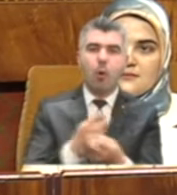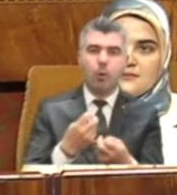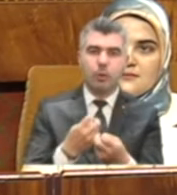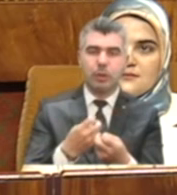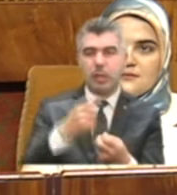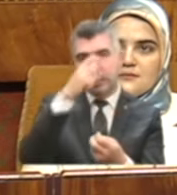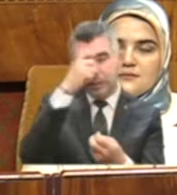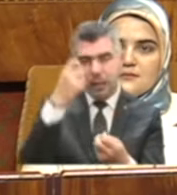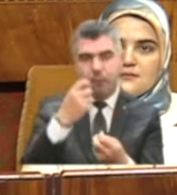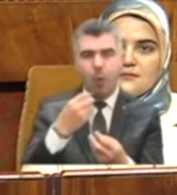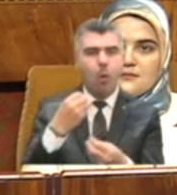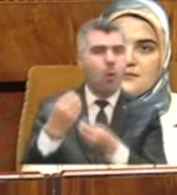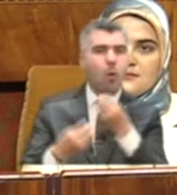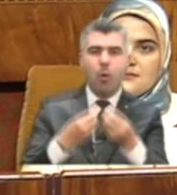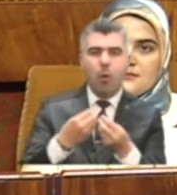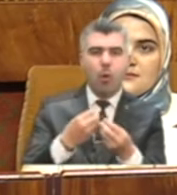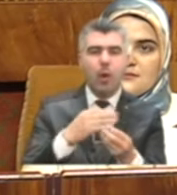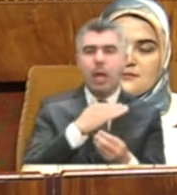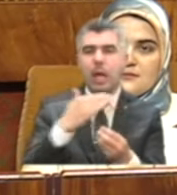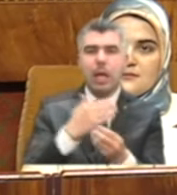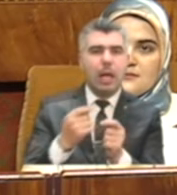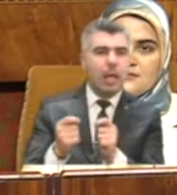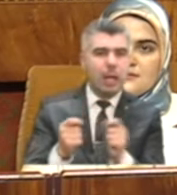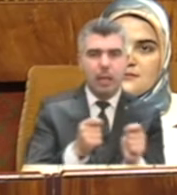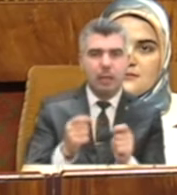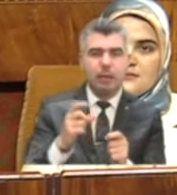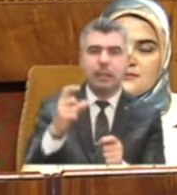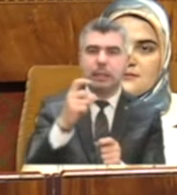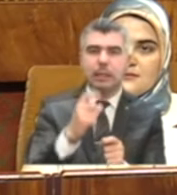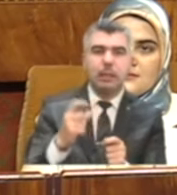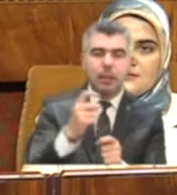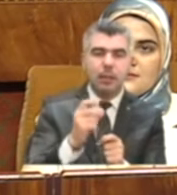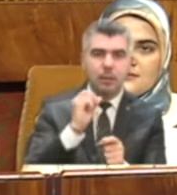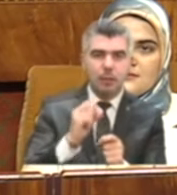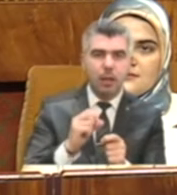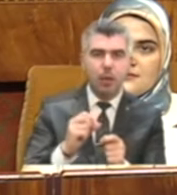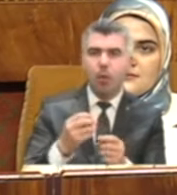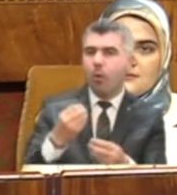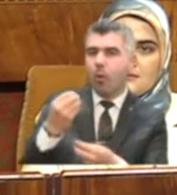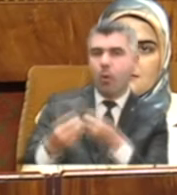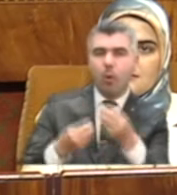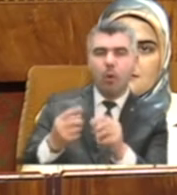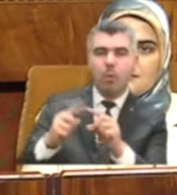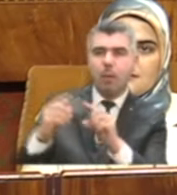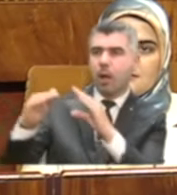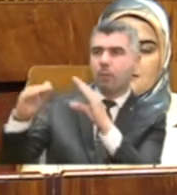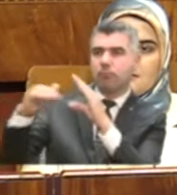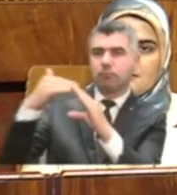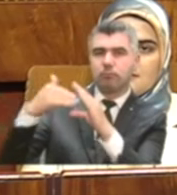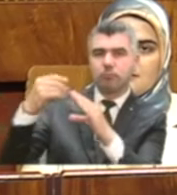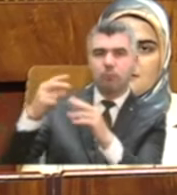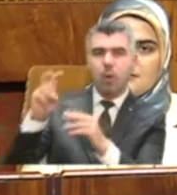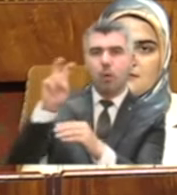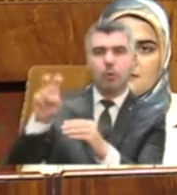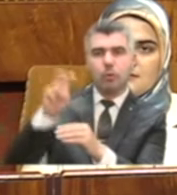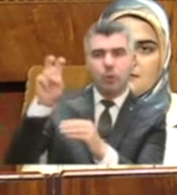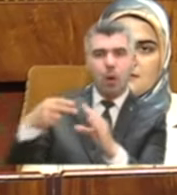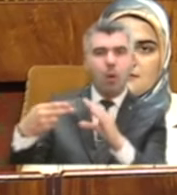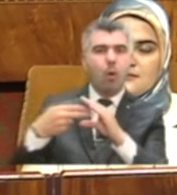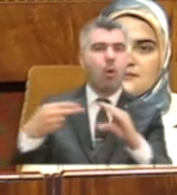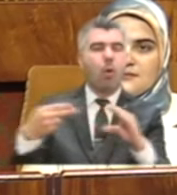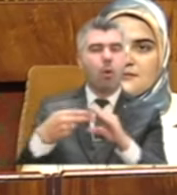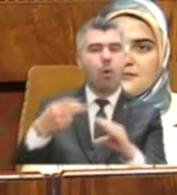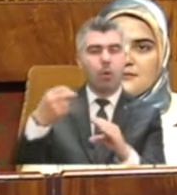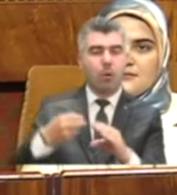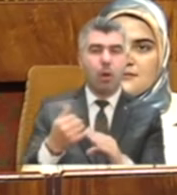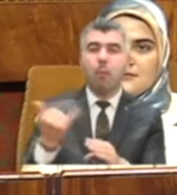أو بالأعياد الدينية أو أيضا بالتحويلات المهمة من العملة الصعبة التي تعتبر